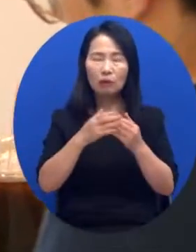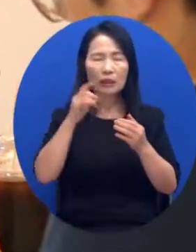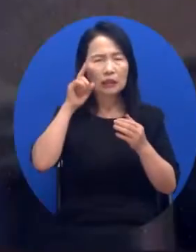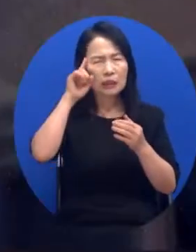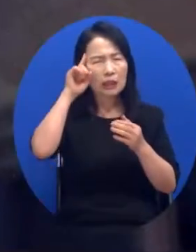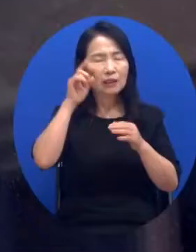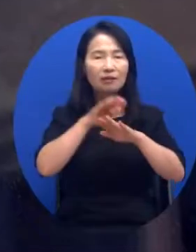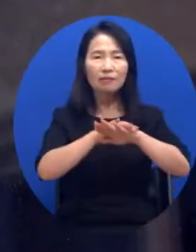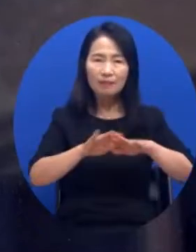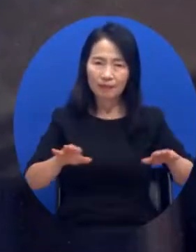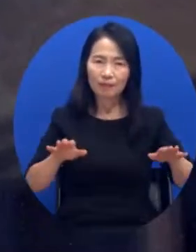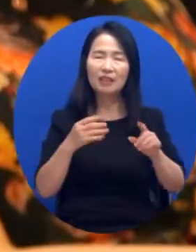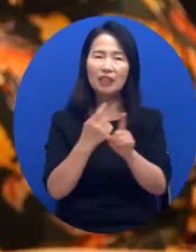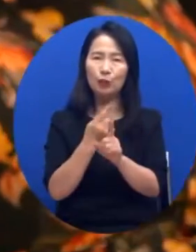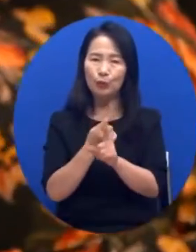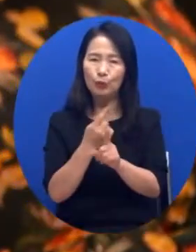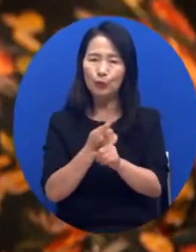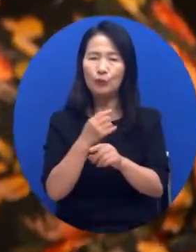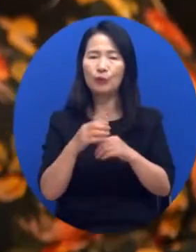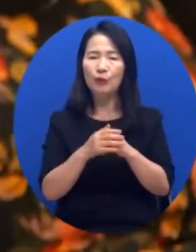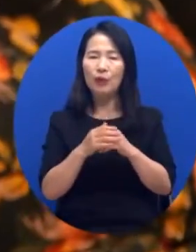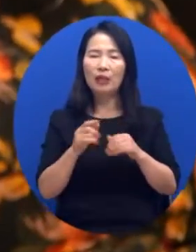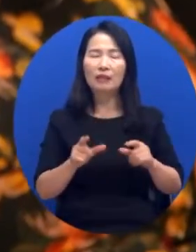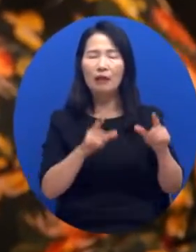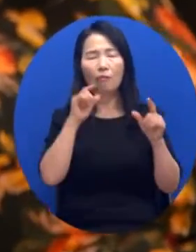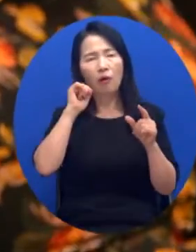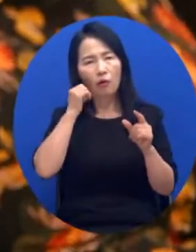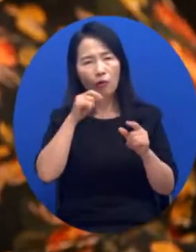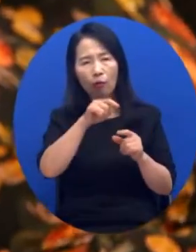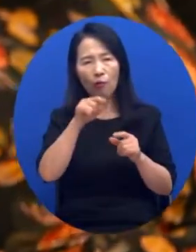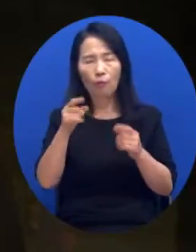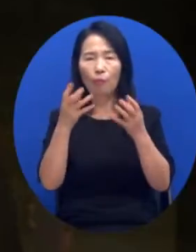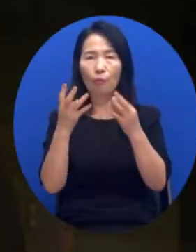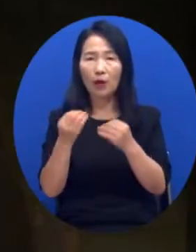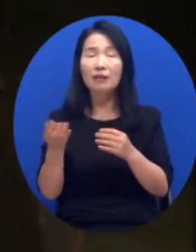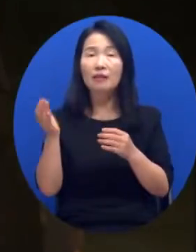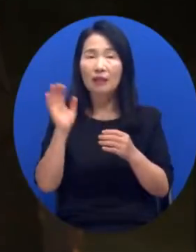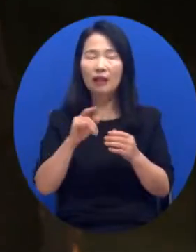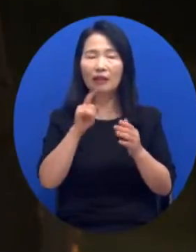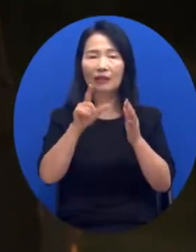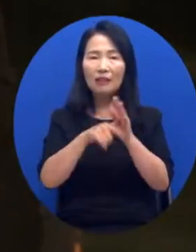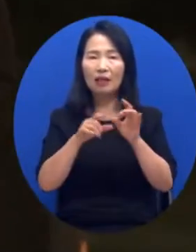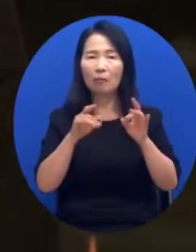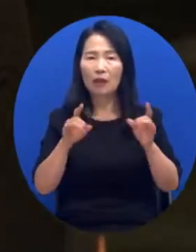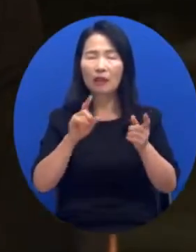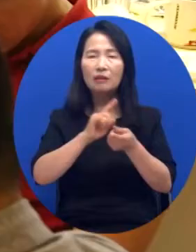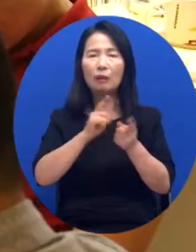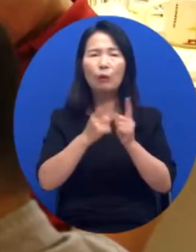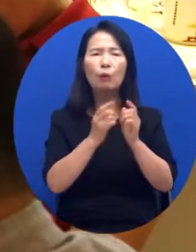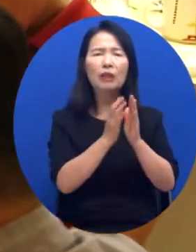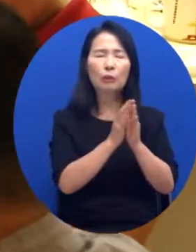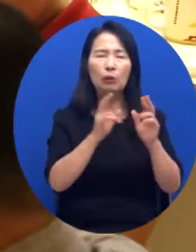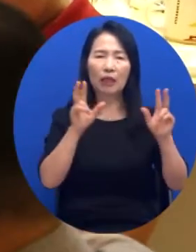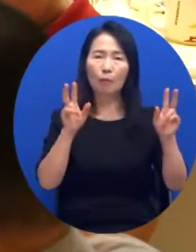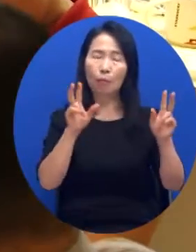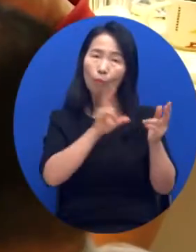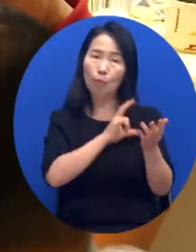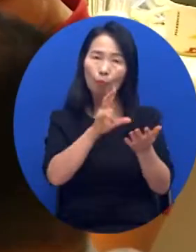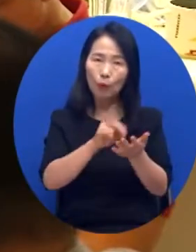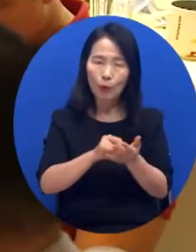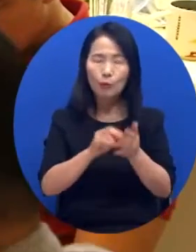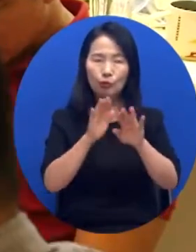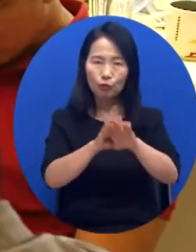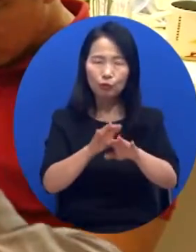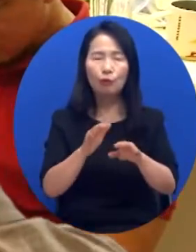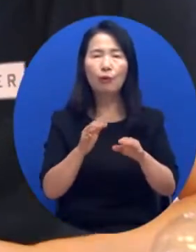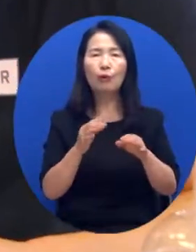치유를 맛보고, 그러면서 또 삶의 어려운 부분들이 많은데 그때마다 서로 기도 제목을 내놓고 함께 이렇게 중보기도